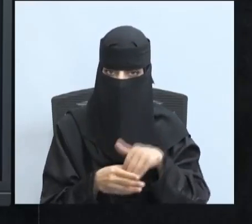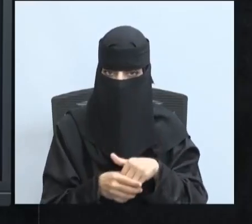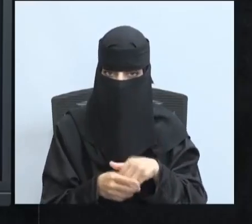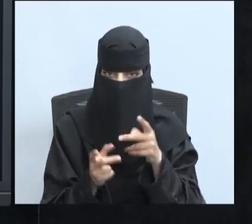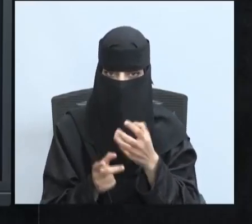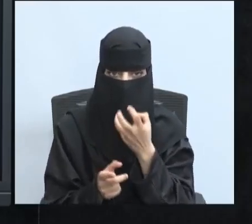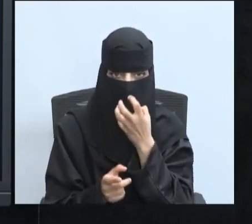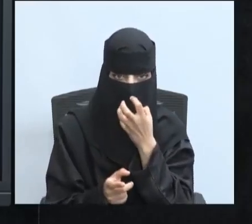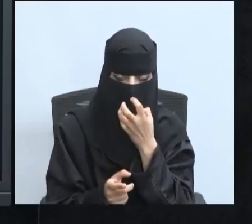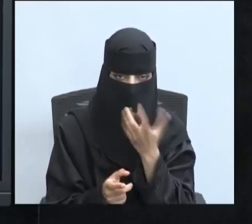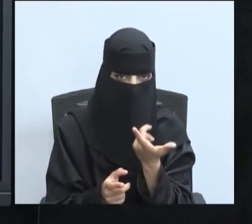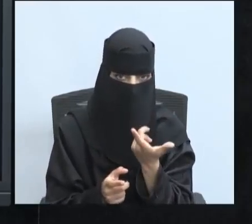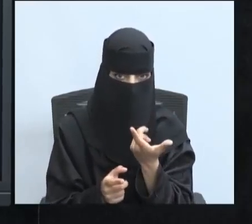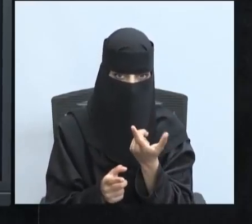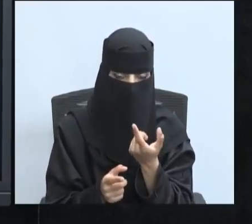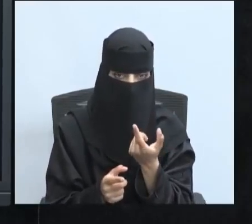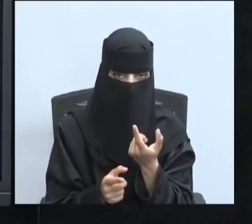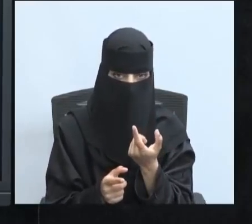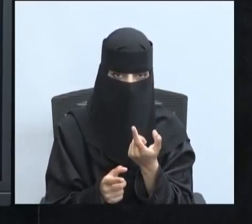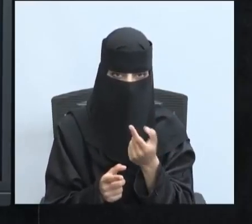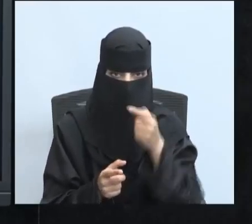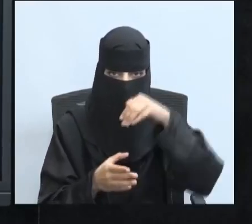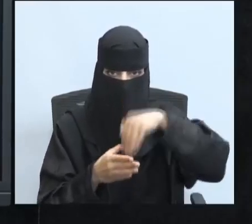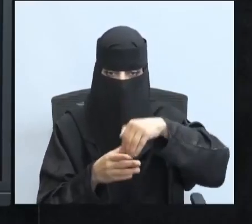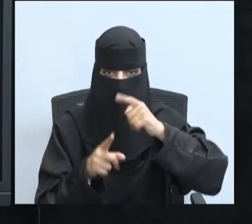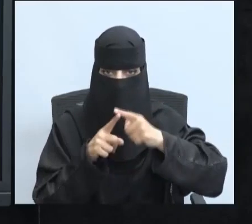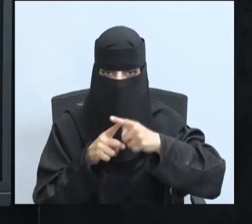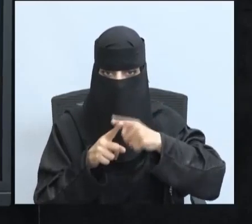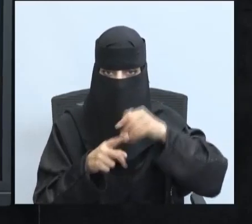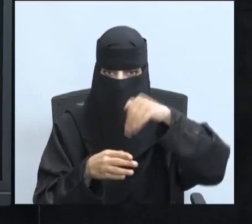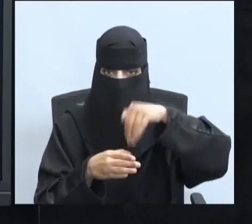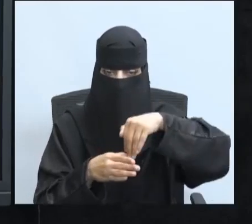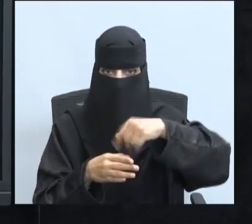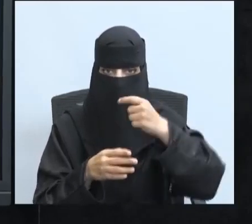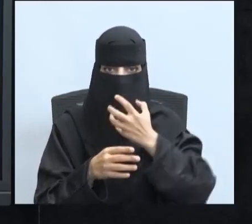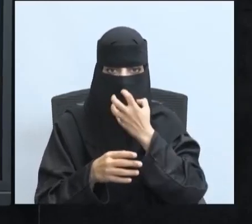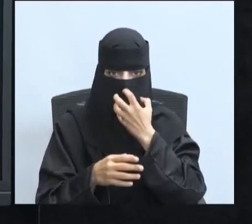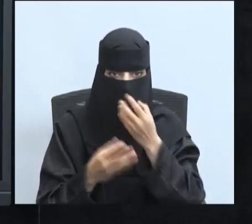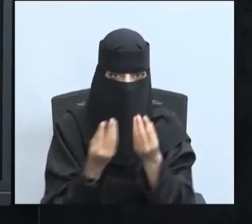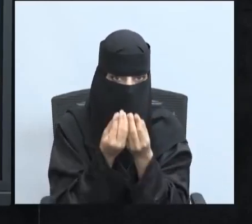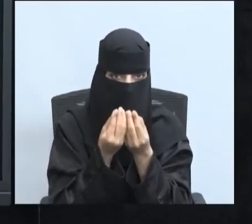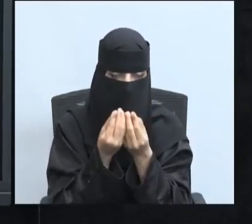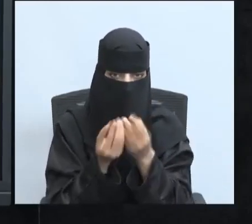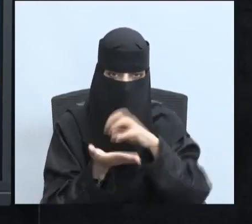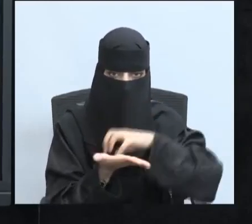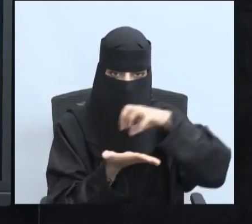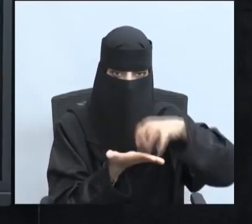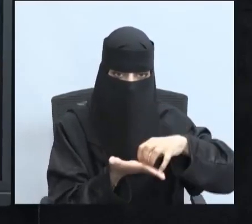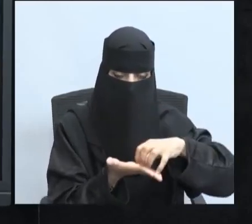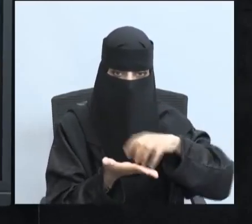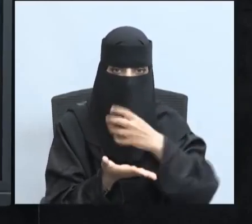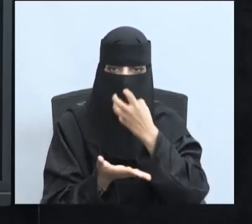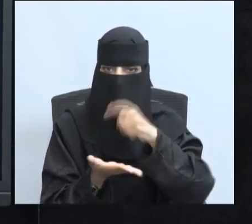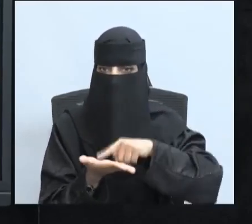سيبدا تسخين المعدن او الاسلاك الموجوده بها تسخن تنتقل هذه الطاقه